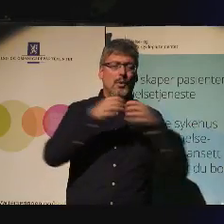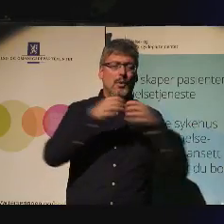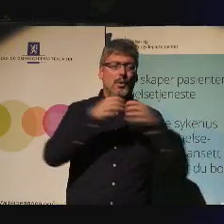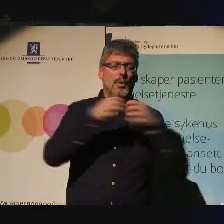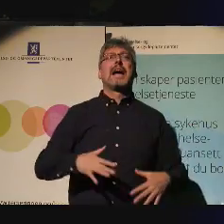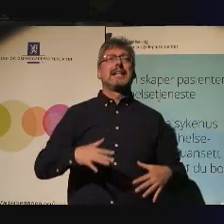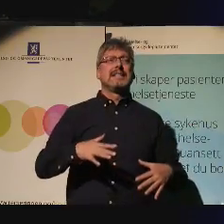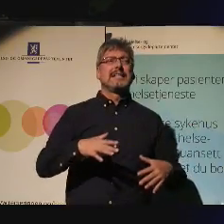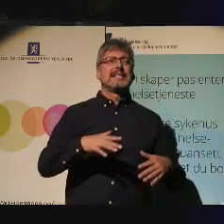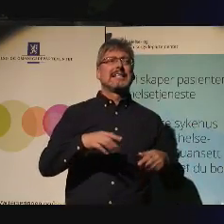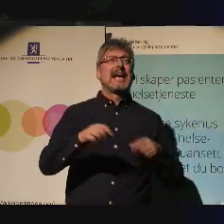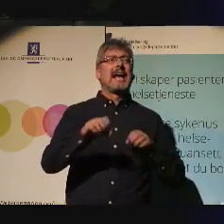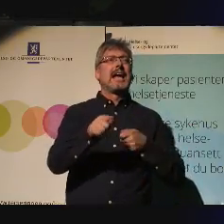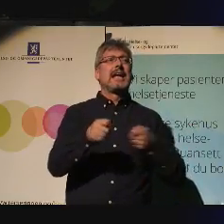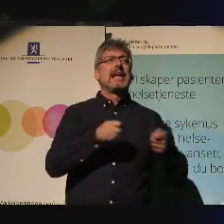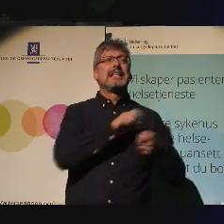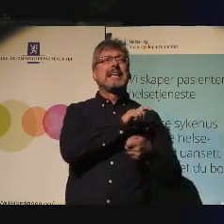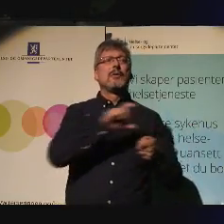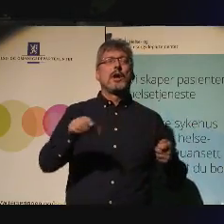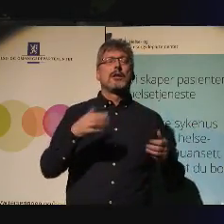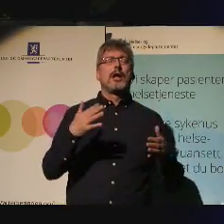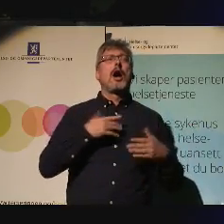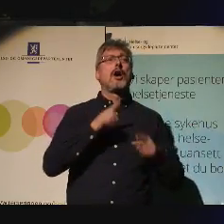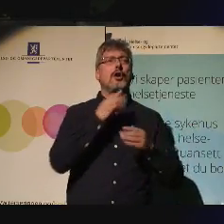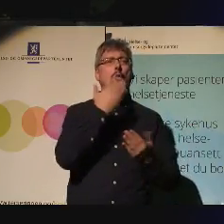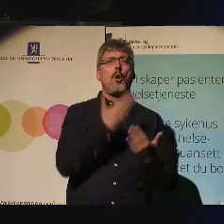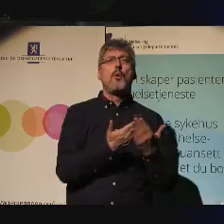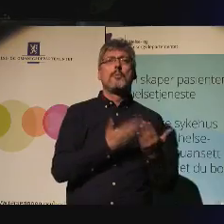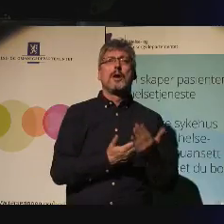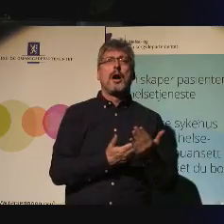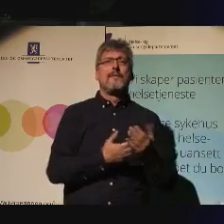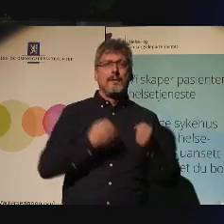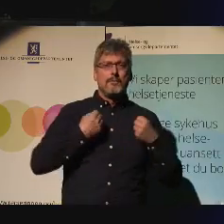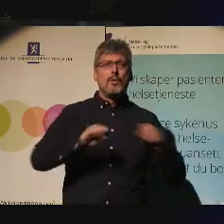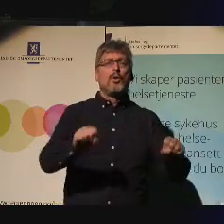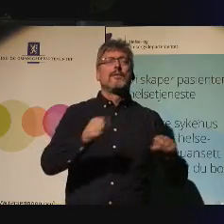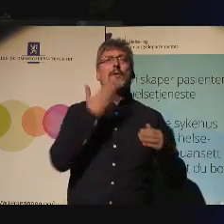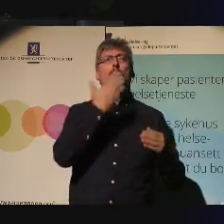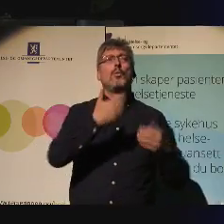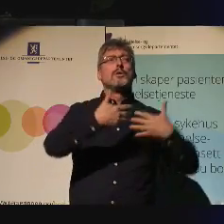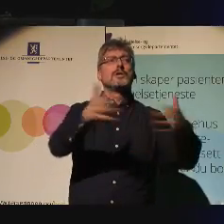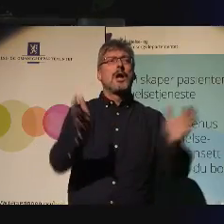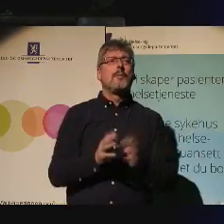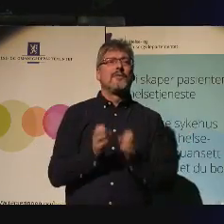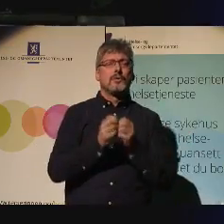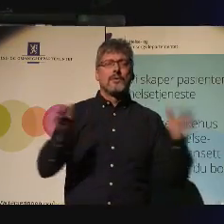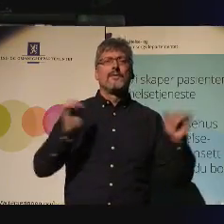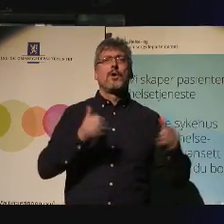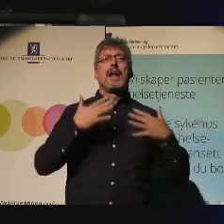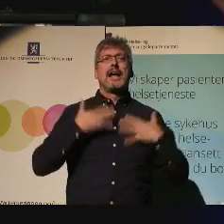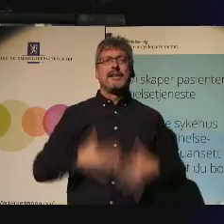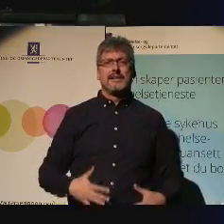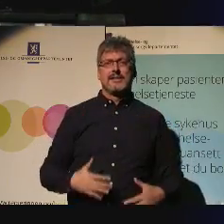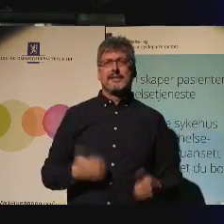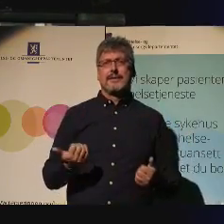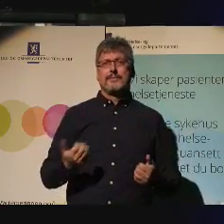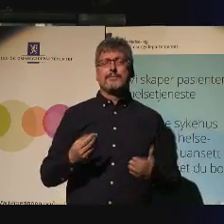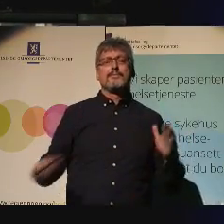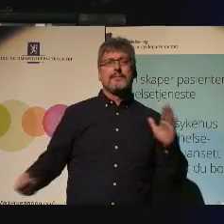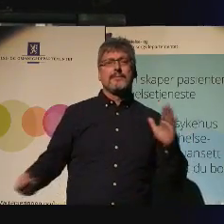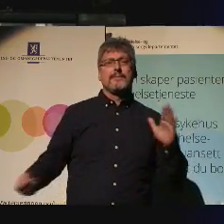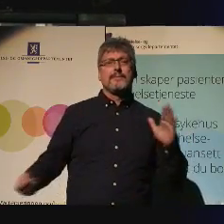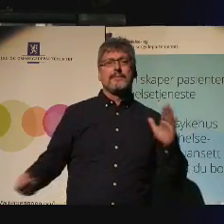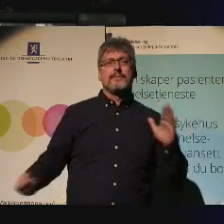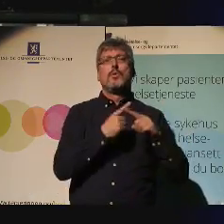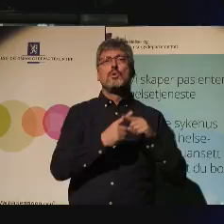Helsedirektoratet har som oppgave å være pådriver i det å få til en god samfunnsutvikling for helse og bidra til en god